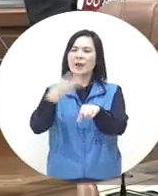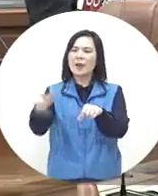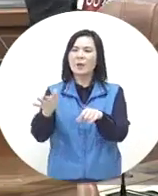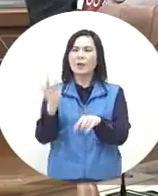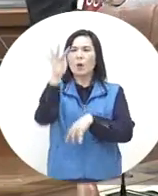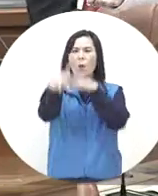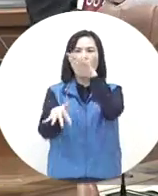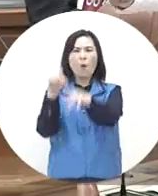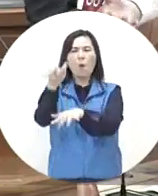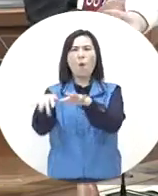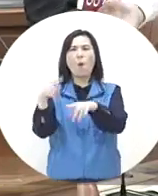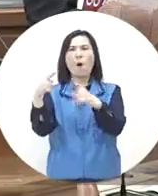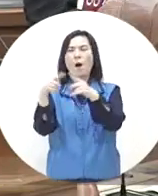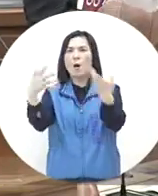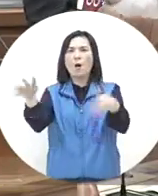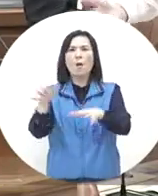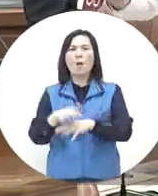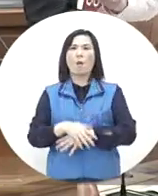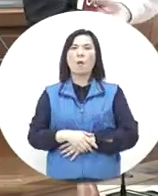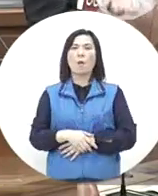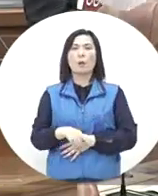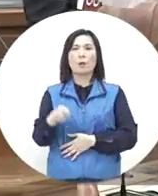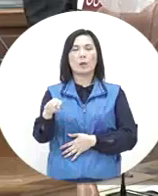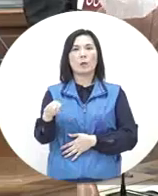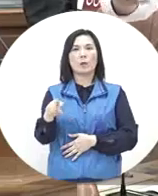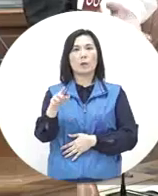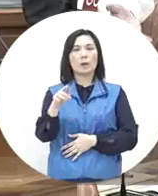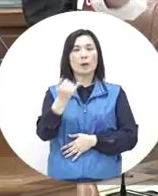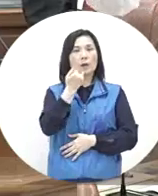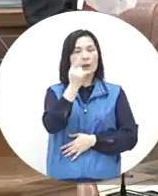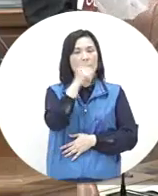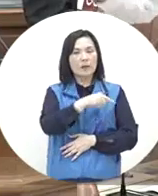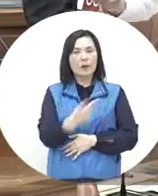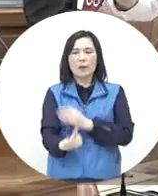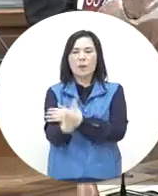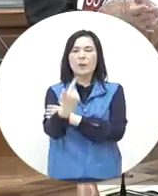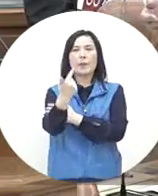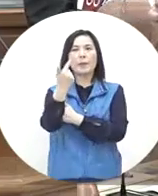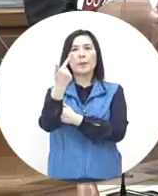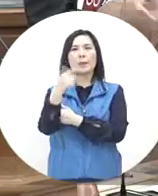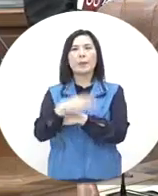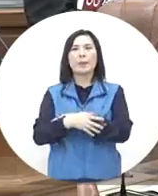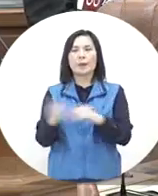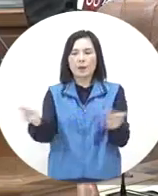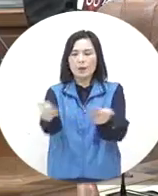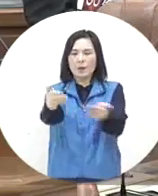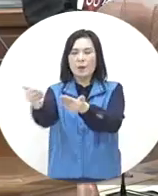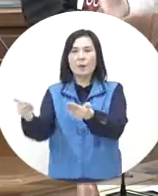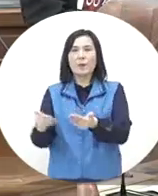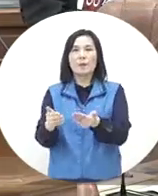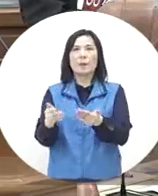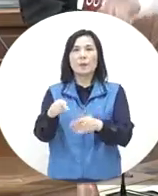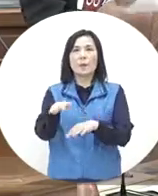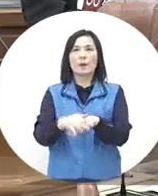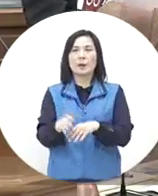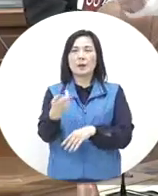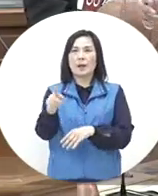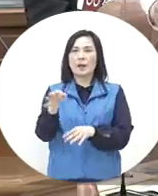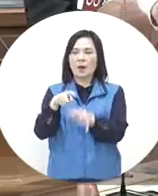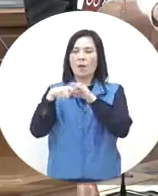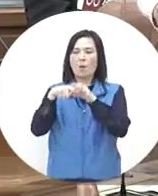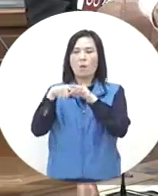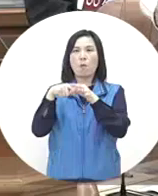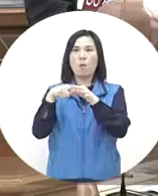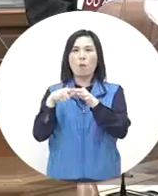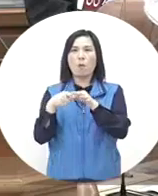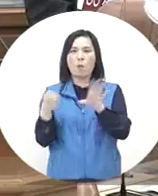啊淡水游客那么多，有没有办法说我们快一点来尽速来开发，然后让这样的一个财源可以真正挹注到